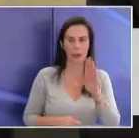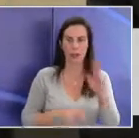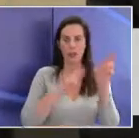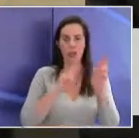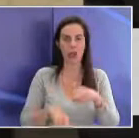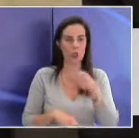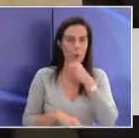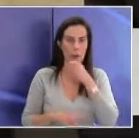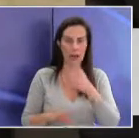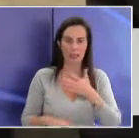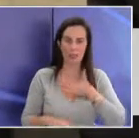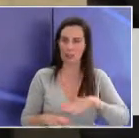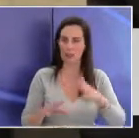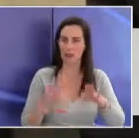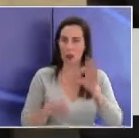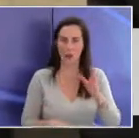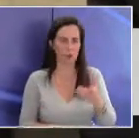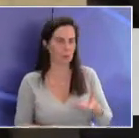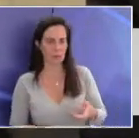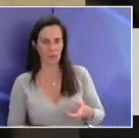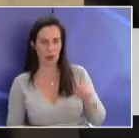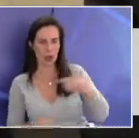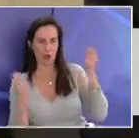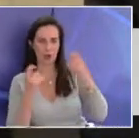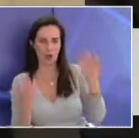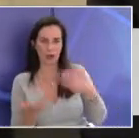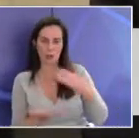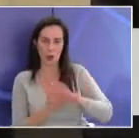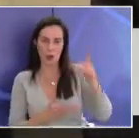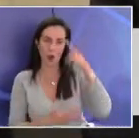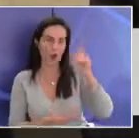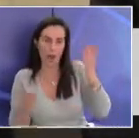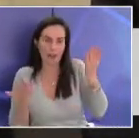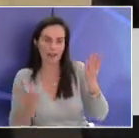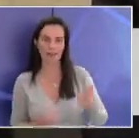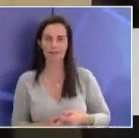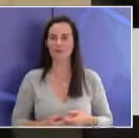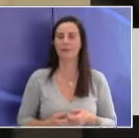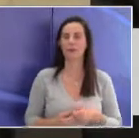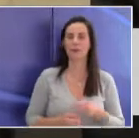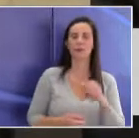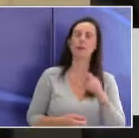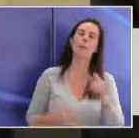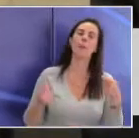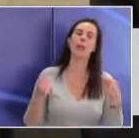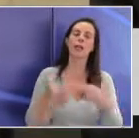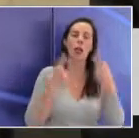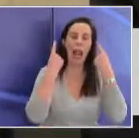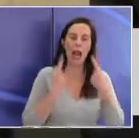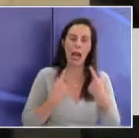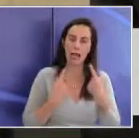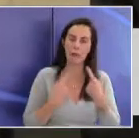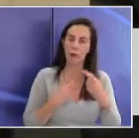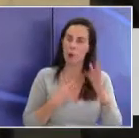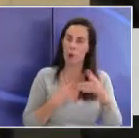מברזיל ויפרק את הקואליציה? אני באמת לא יודעת. לא, לא תופתעי. אני לא, פשוט לא יודעת. עכשיו, בעניין החרדים, היו